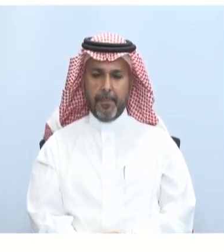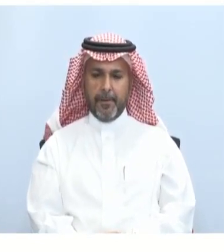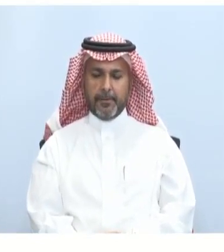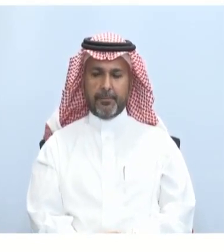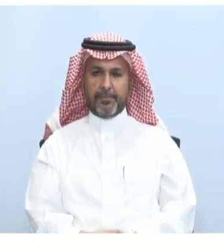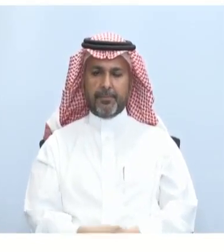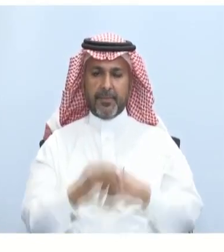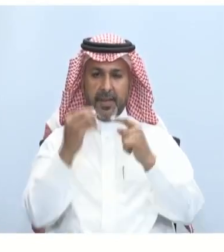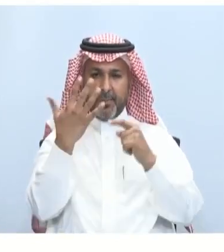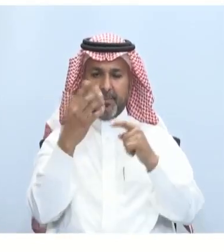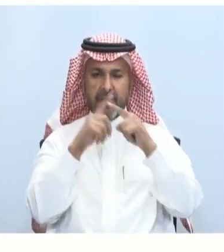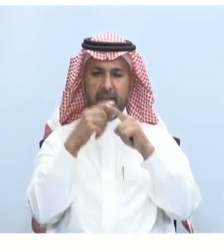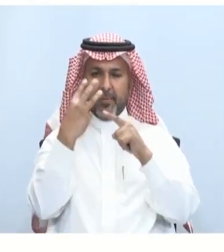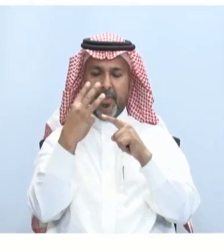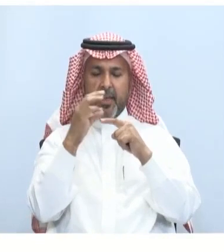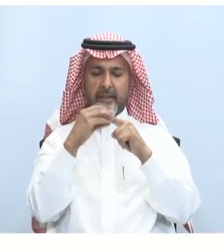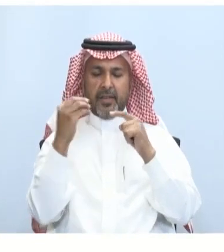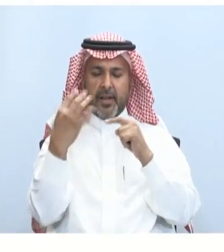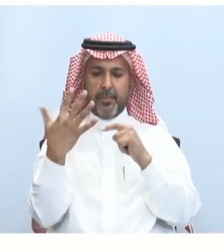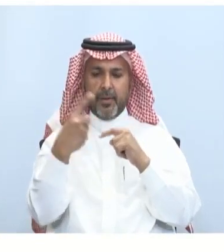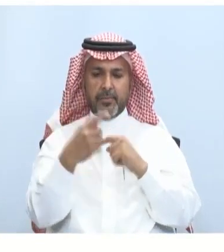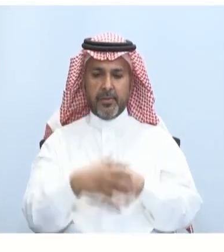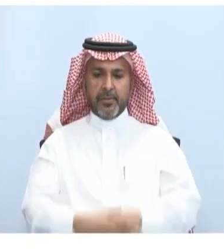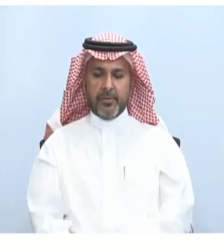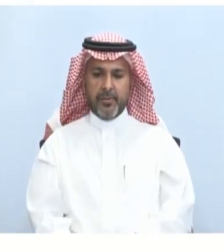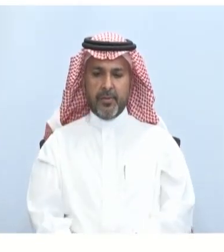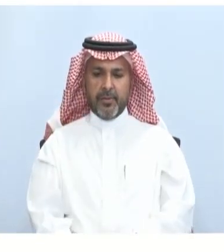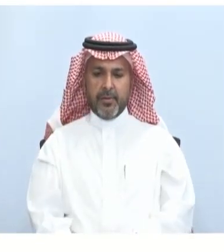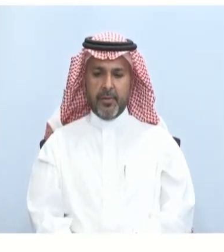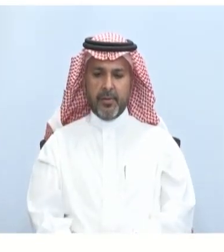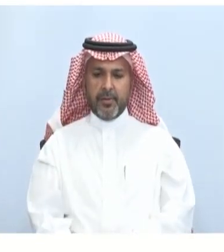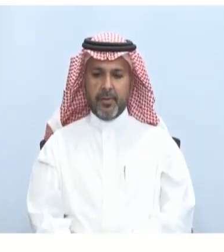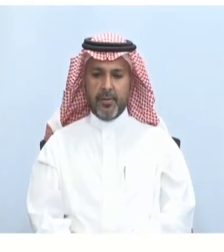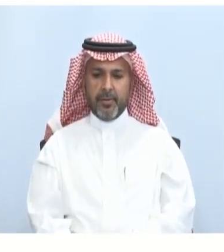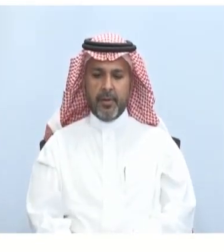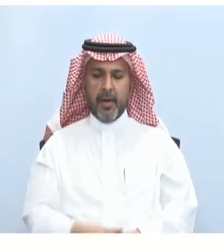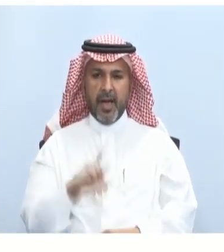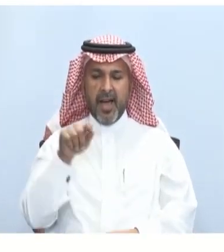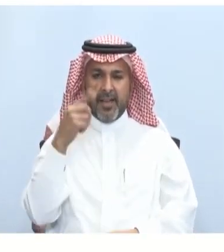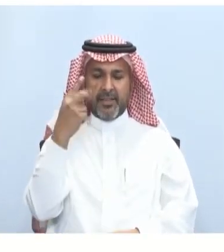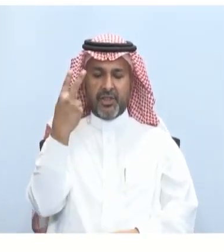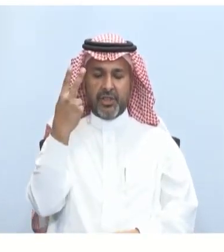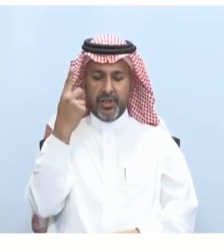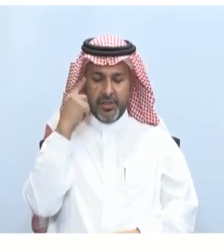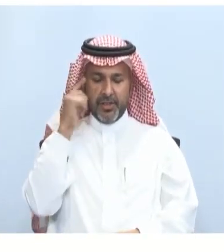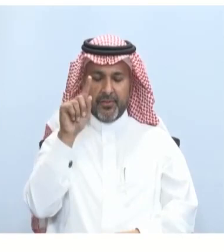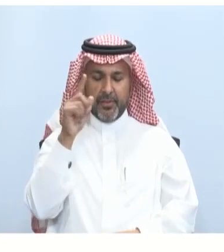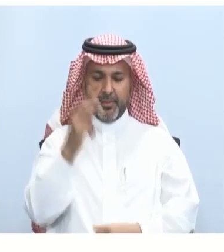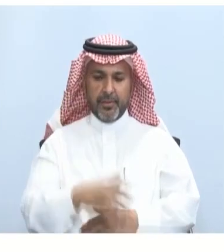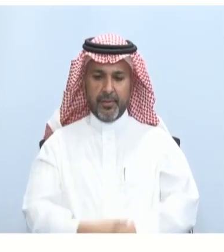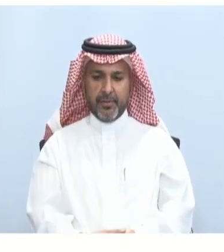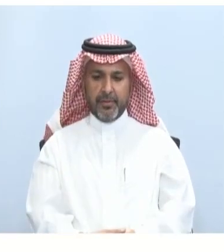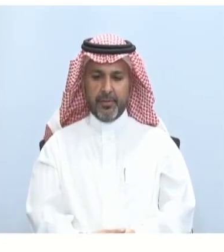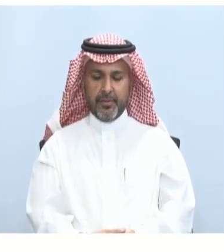في ثلاثه راح يعطيني الناتج كم خمسه عشر واي في اي راح يعطيني اي تربيع ولا ننسى هنا